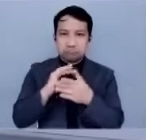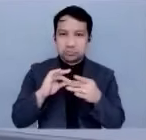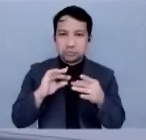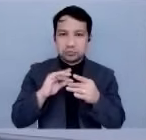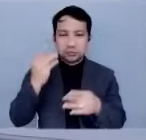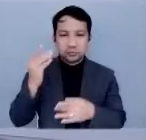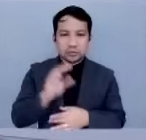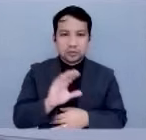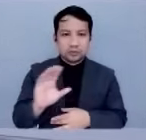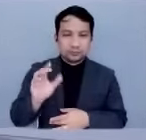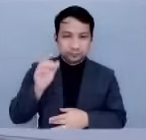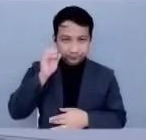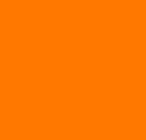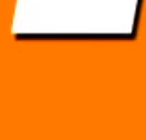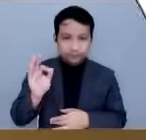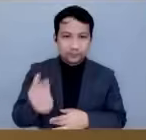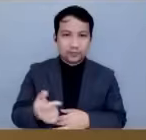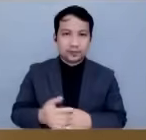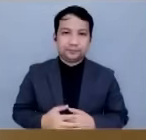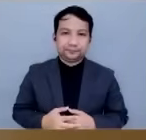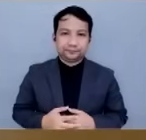si Elaine Fulgencio.